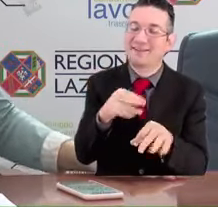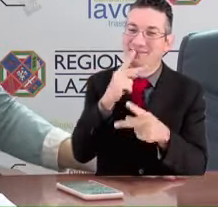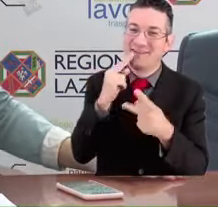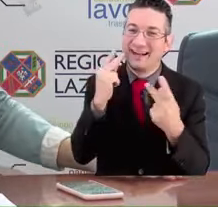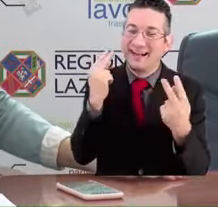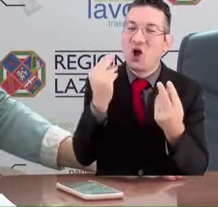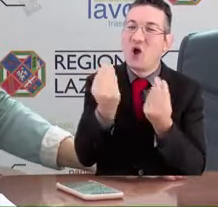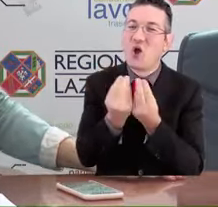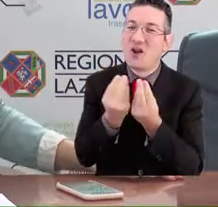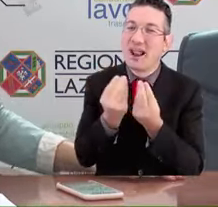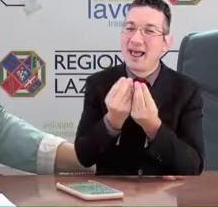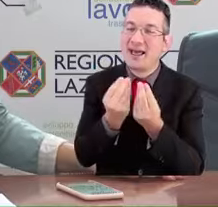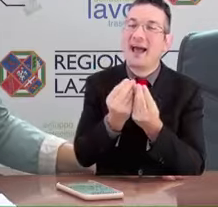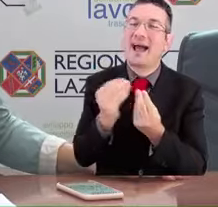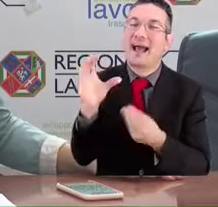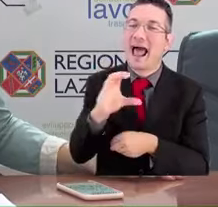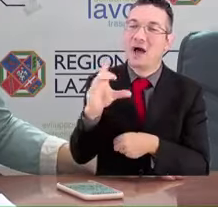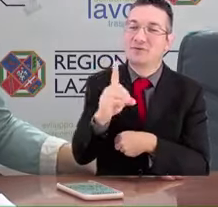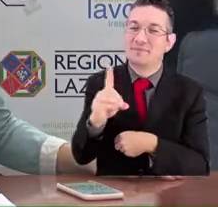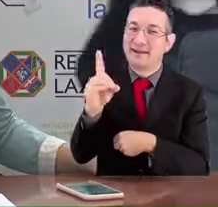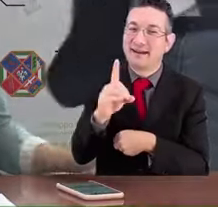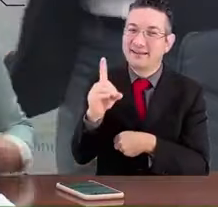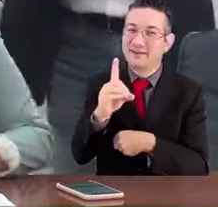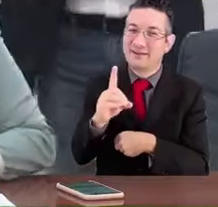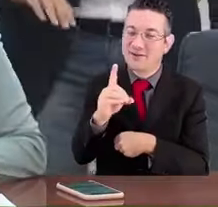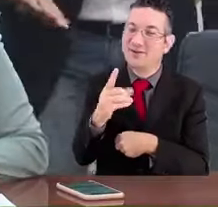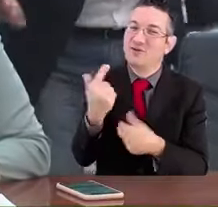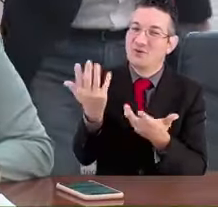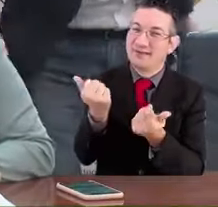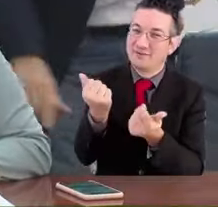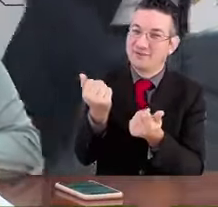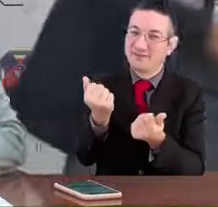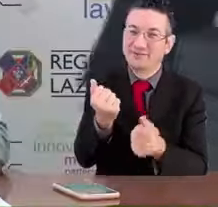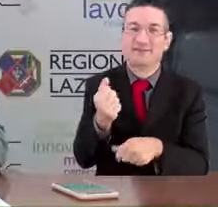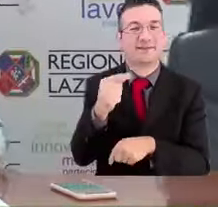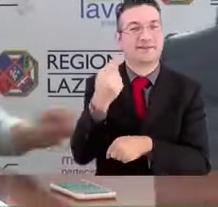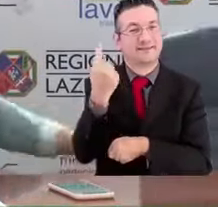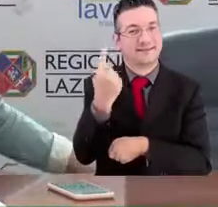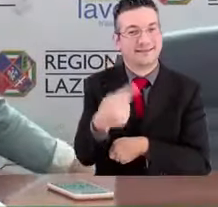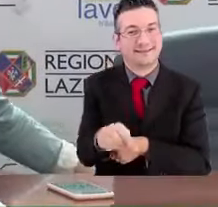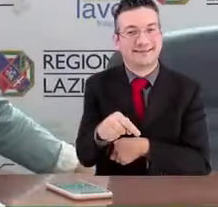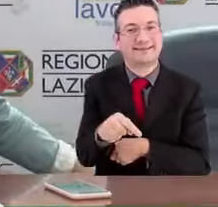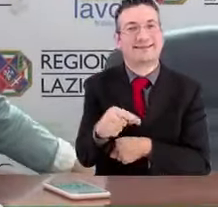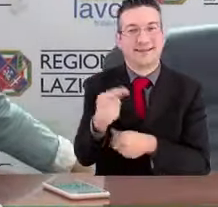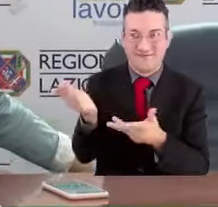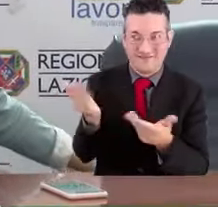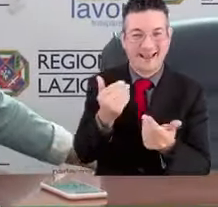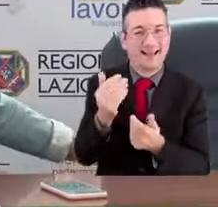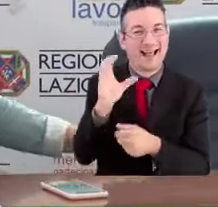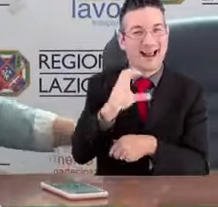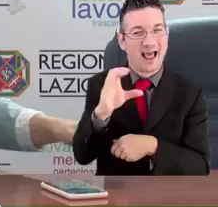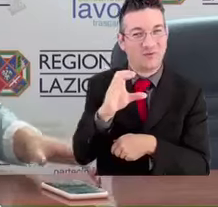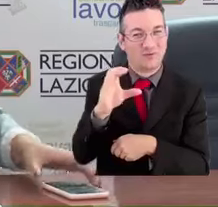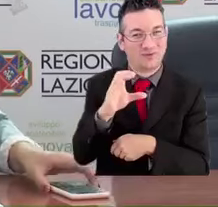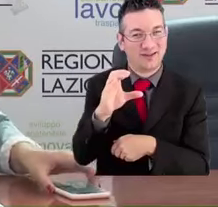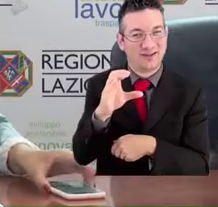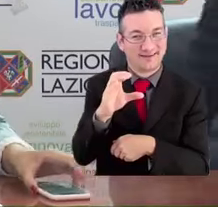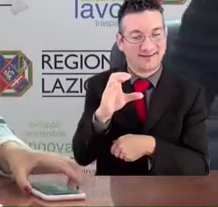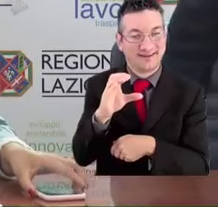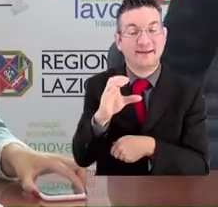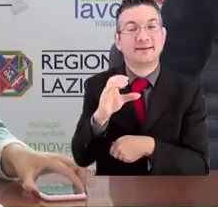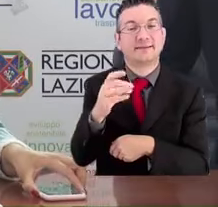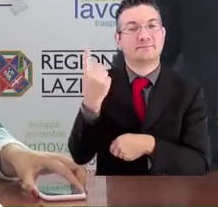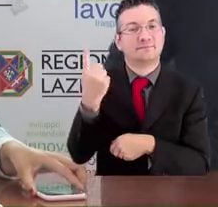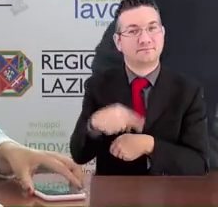claudio di berardino che saluto piani claudio e al